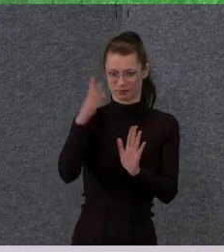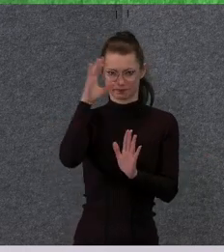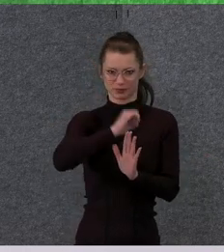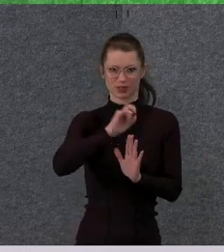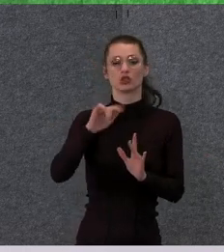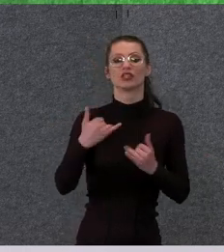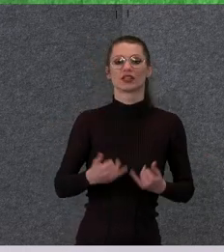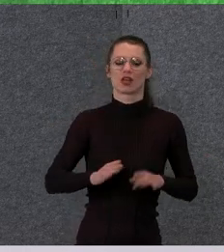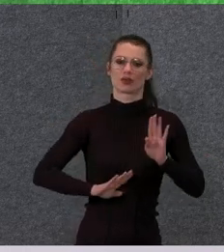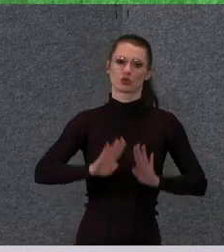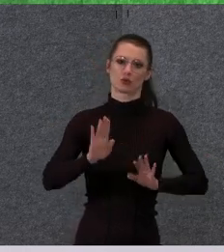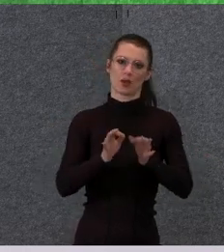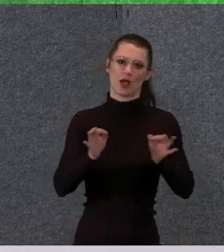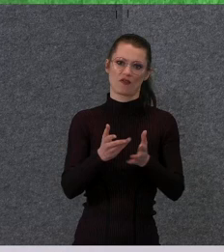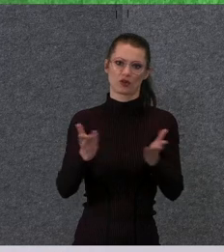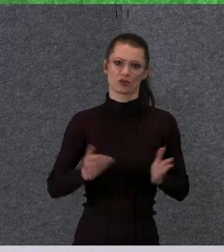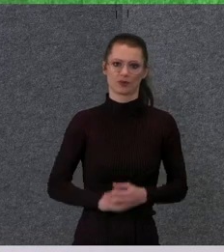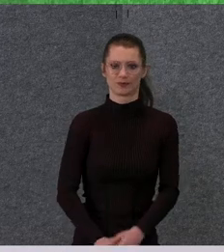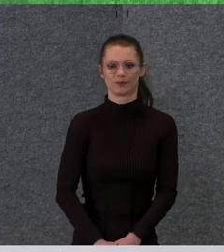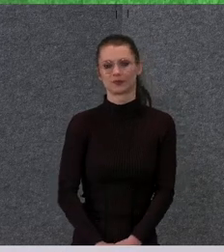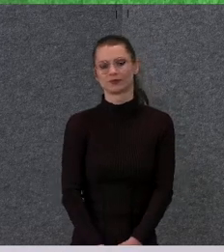jetzt hiermit die Abstimmung eröffnen.